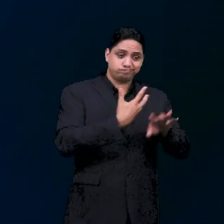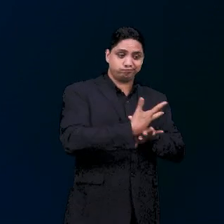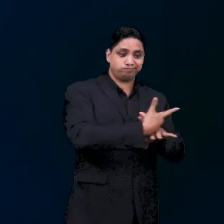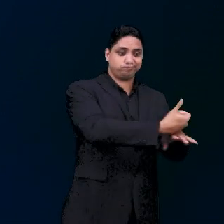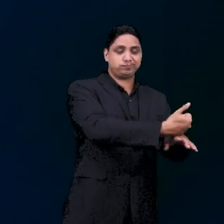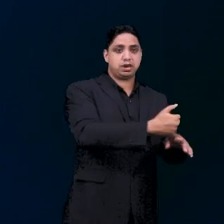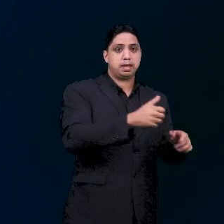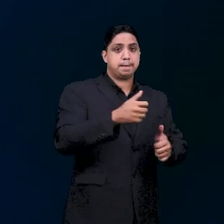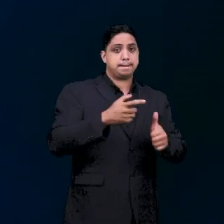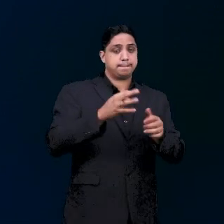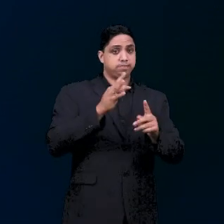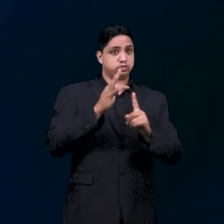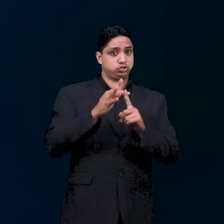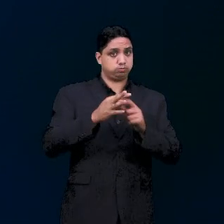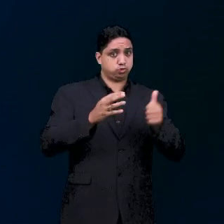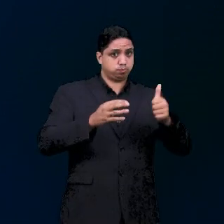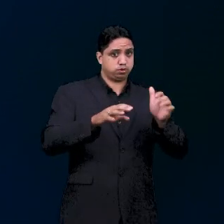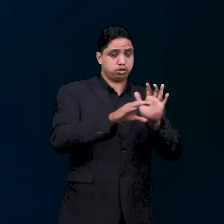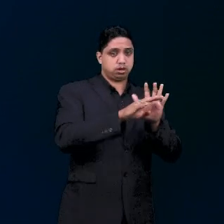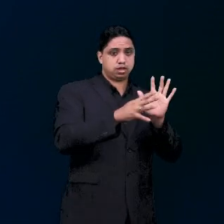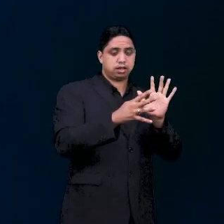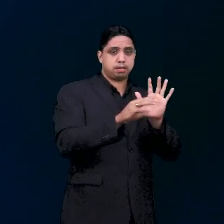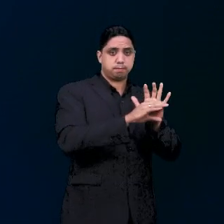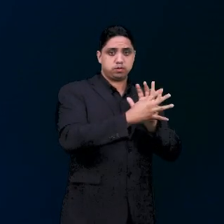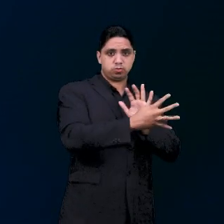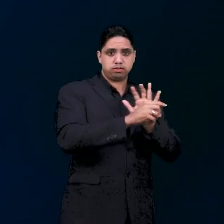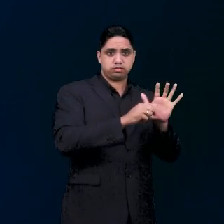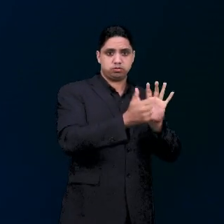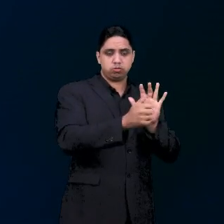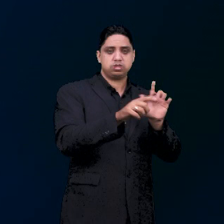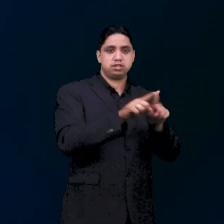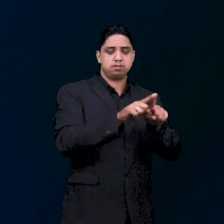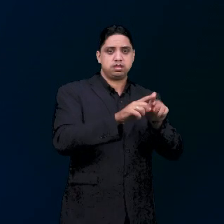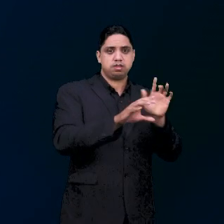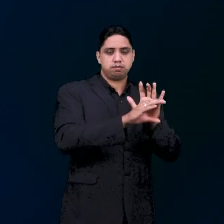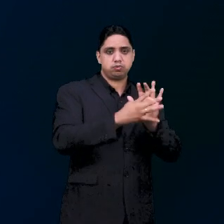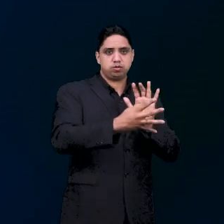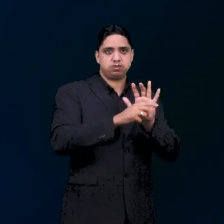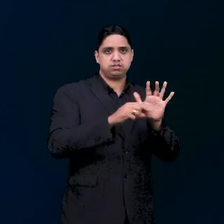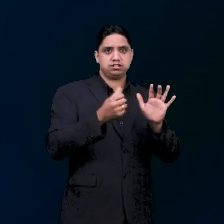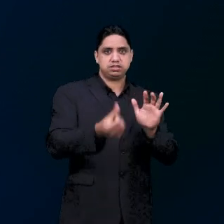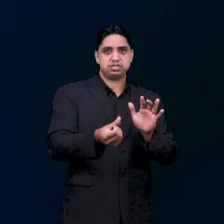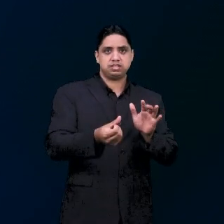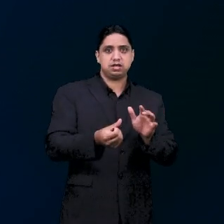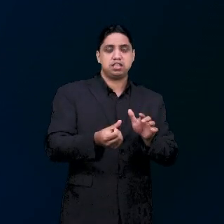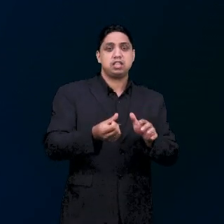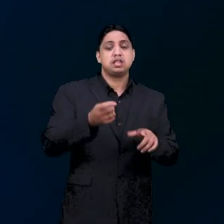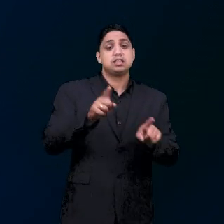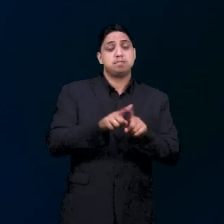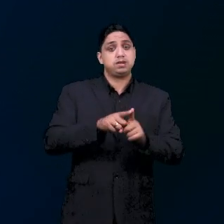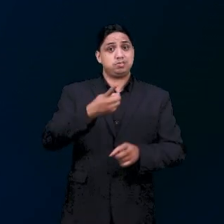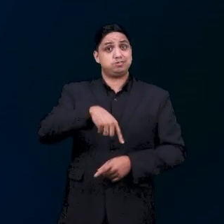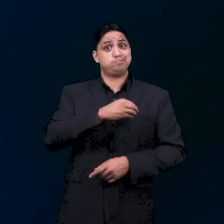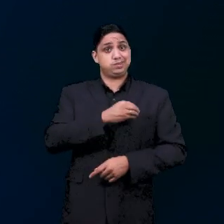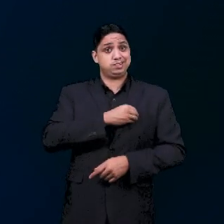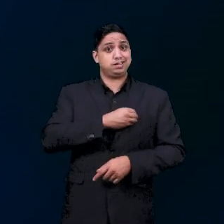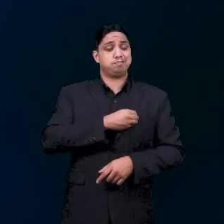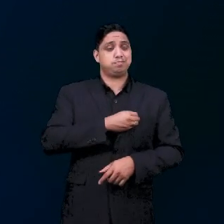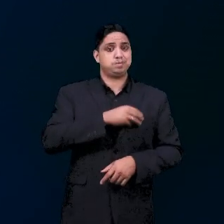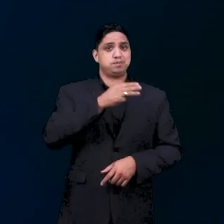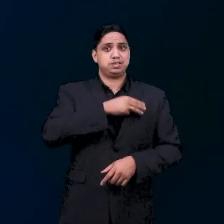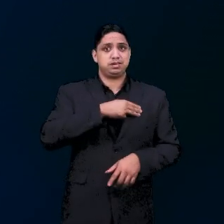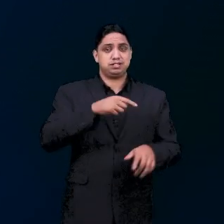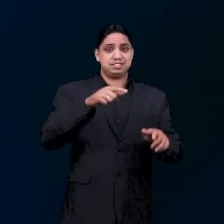démons. 1 Timothée 4, 1 et 4, 16. Quand nous pratiquons l'iniquité, Matthieu 7, 21 à